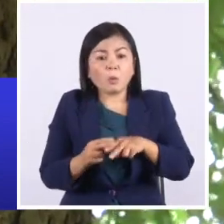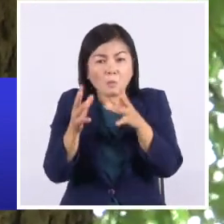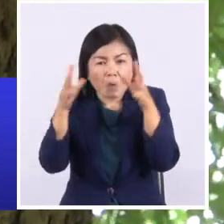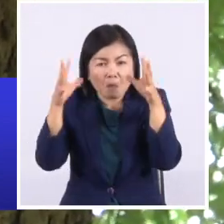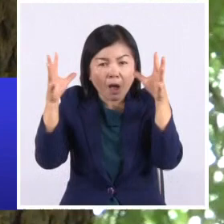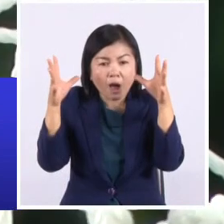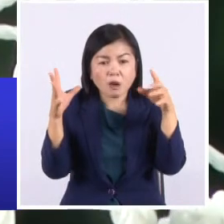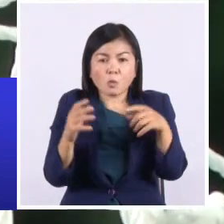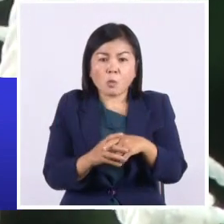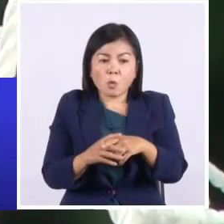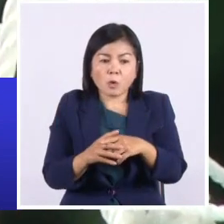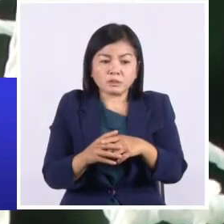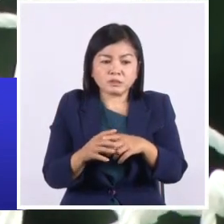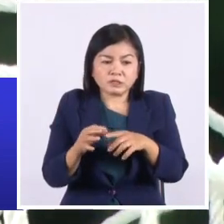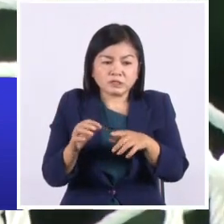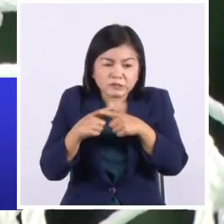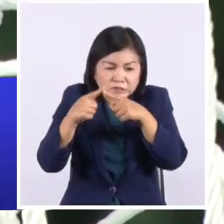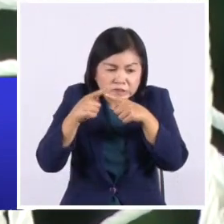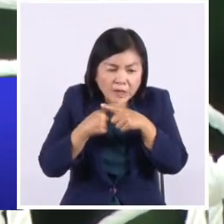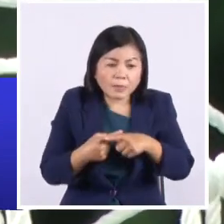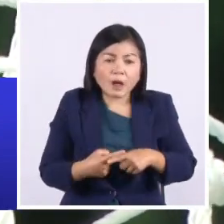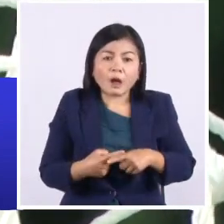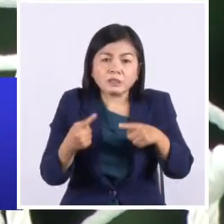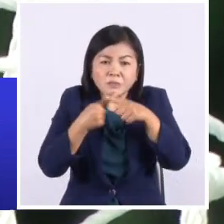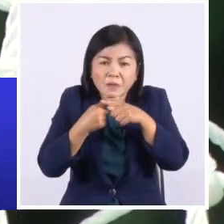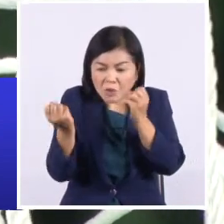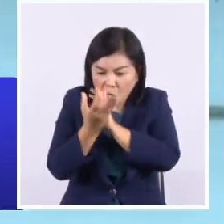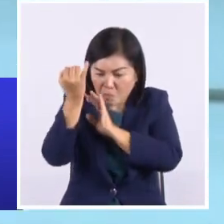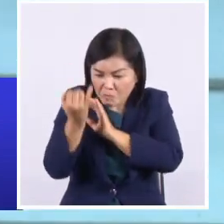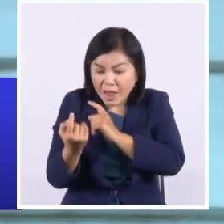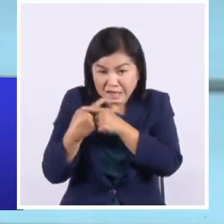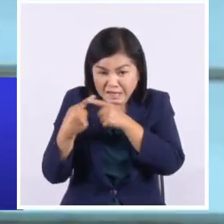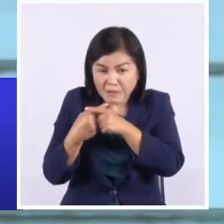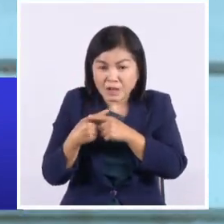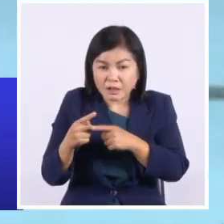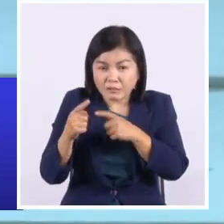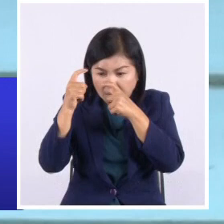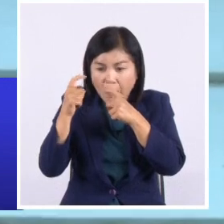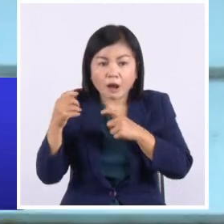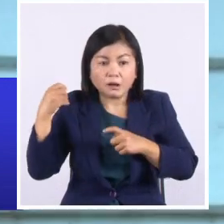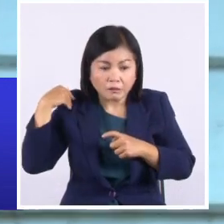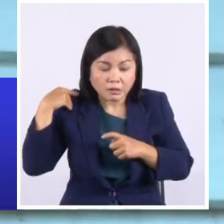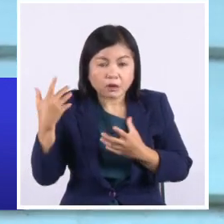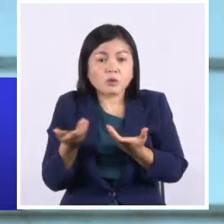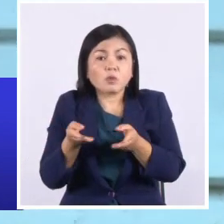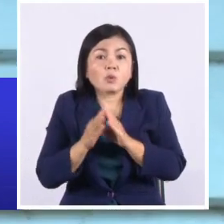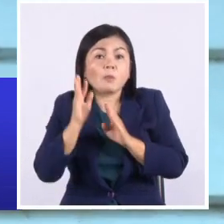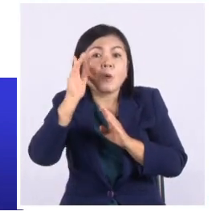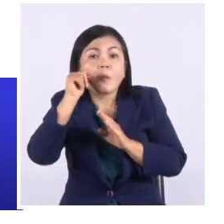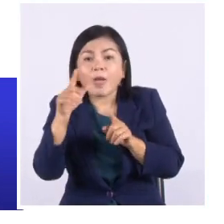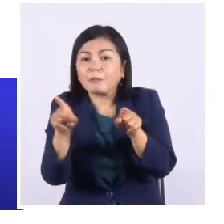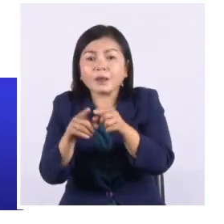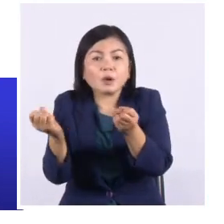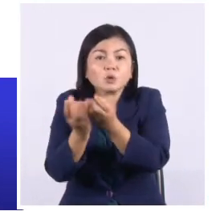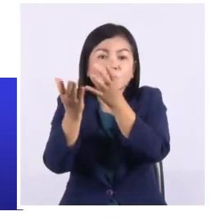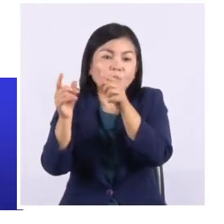ยวงนี่มีพิษร้ายแรงนะคะถ้าถูกต่อยเข้าไปคนที่แพ้เนี่ยอาการหนักสาหัสเลยปรากฏว่าหนึ่งในผู้ปกครองถูกแตนต่อยเหมือนกัน